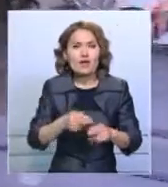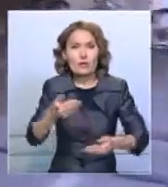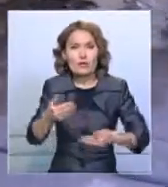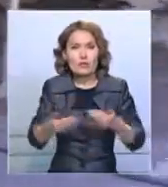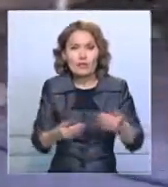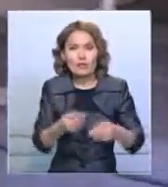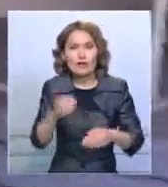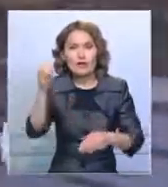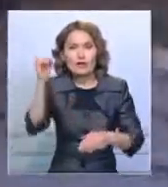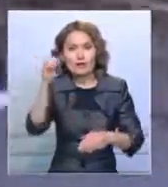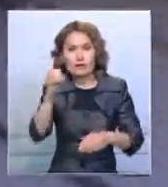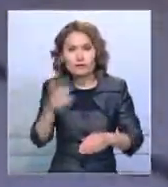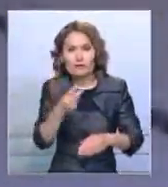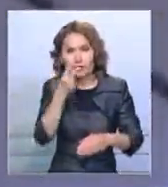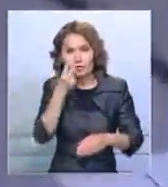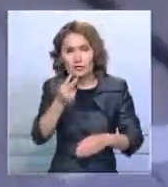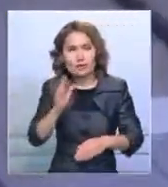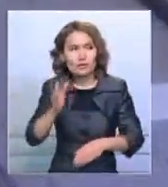байқаса керек